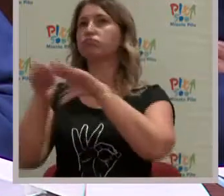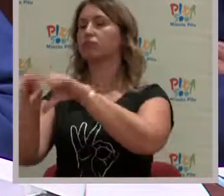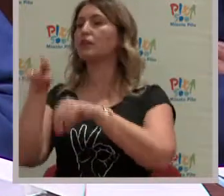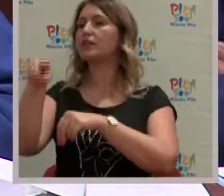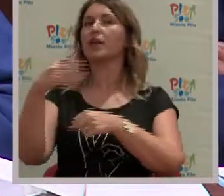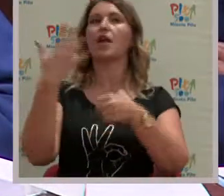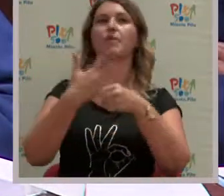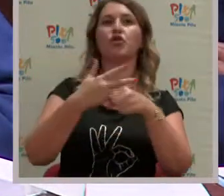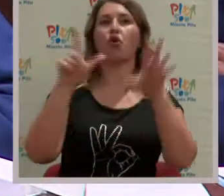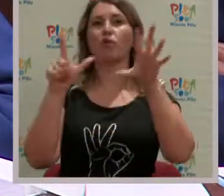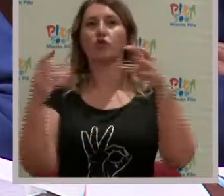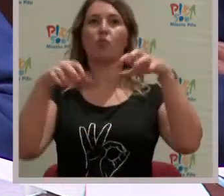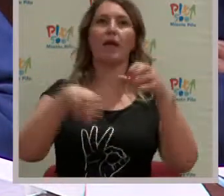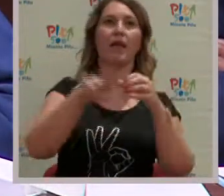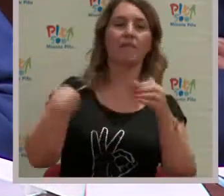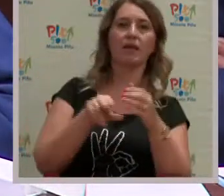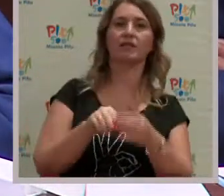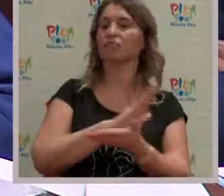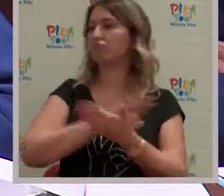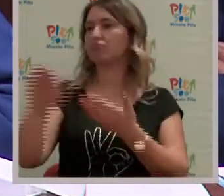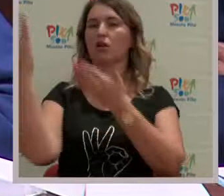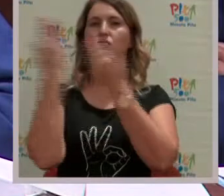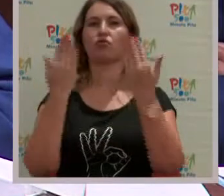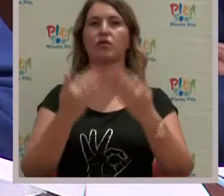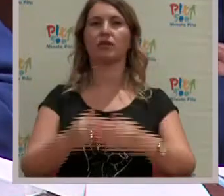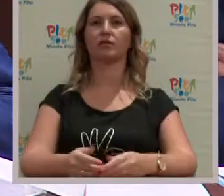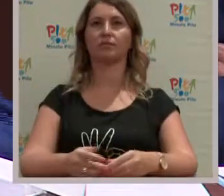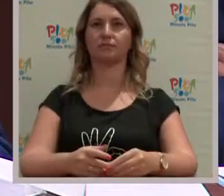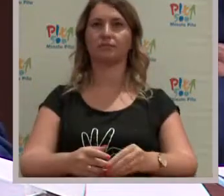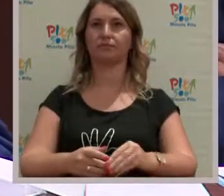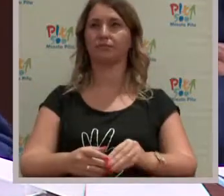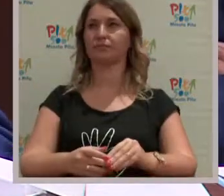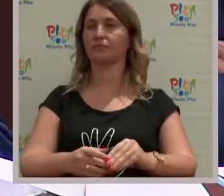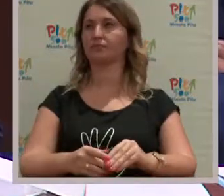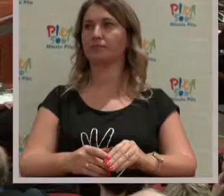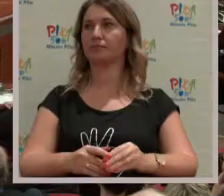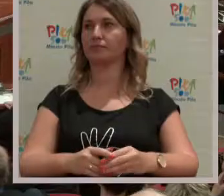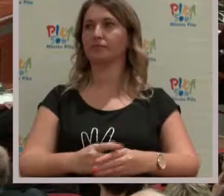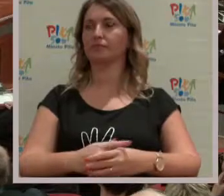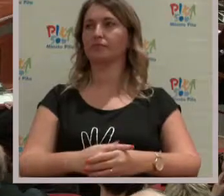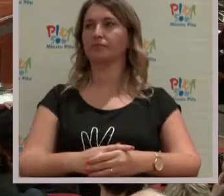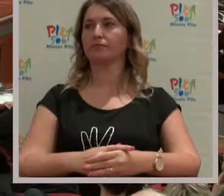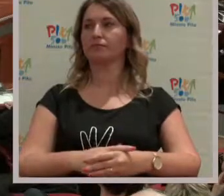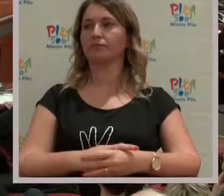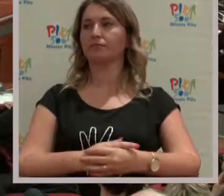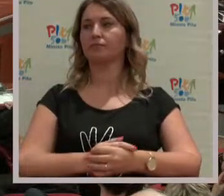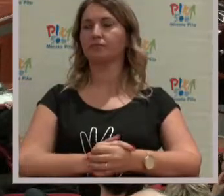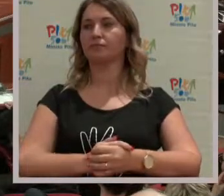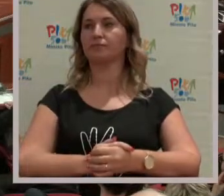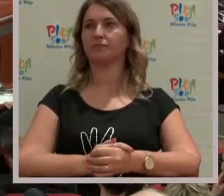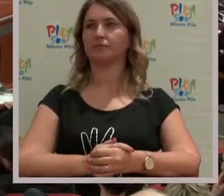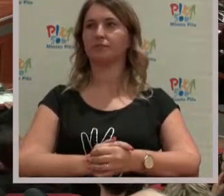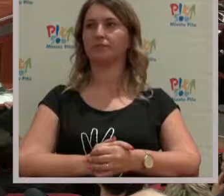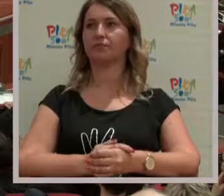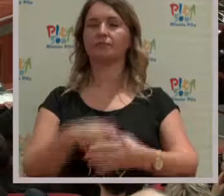57. Sesji Rady Miasta Piły bez odczytania. Dziękuję bardzo. Przystępujemy zatem do głosowania. Kto